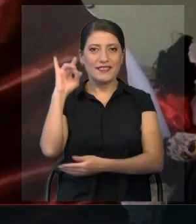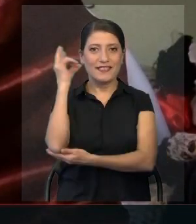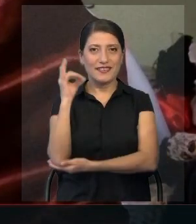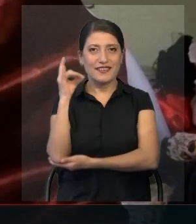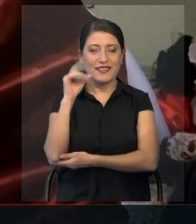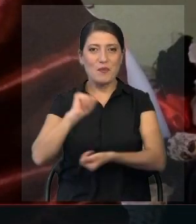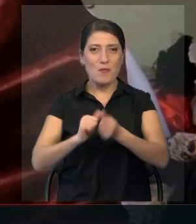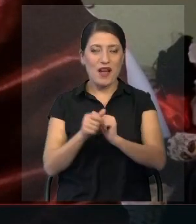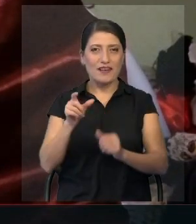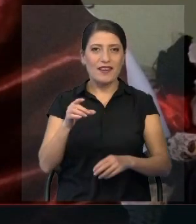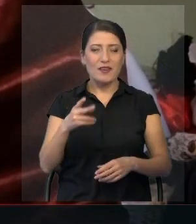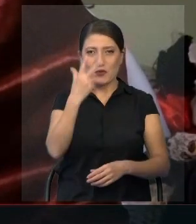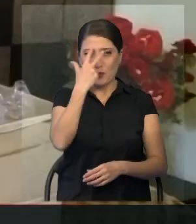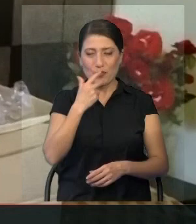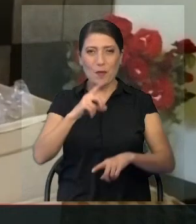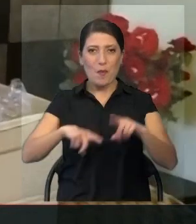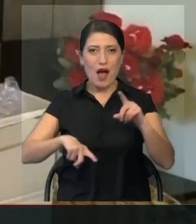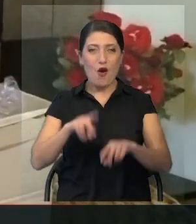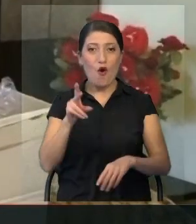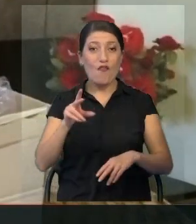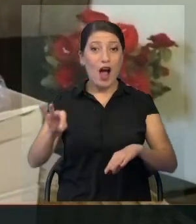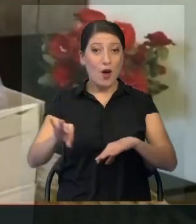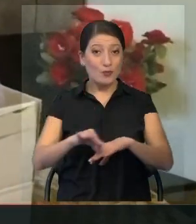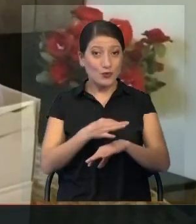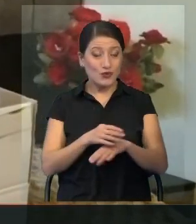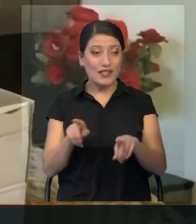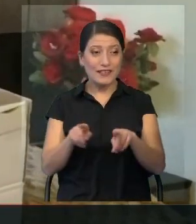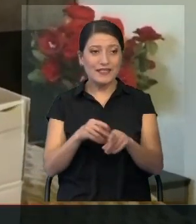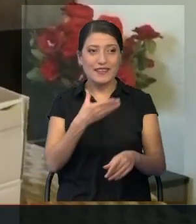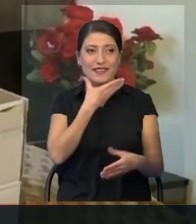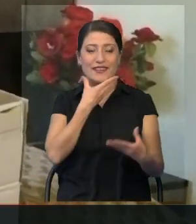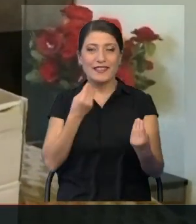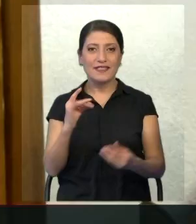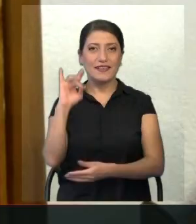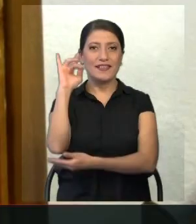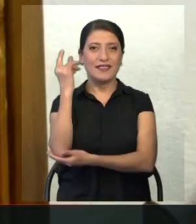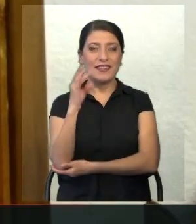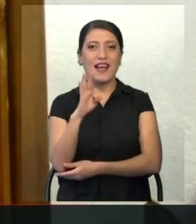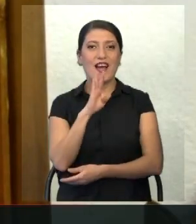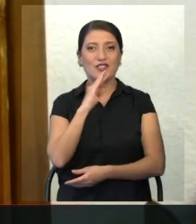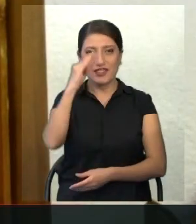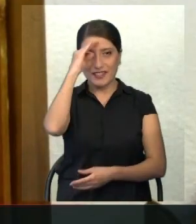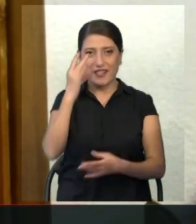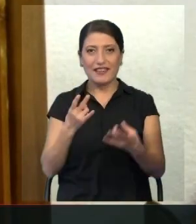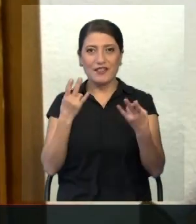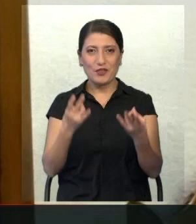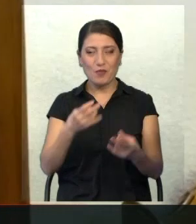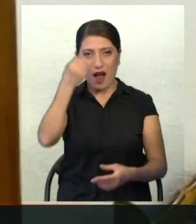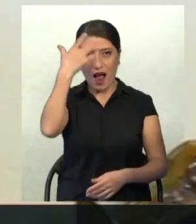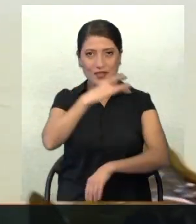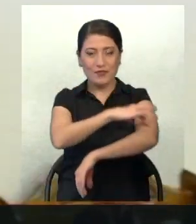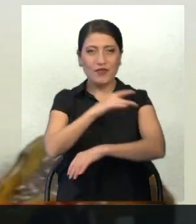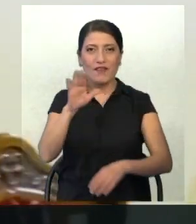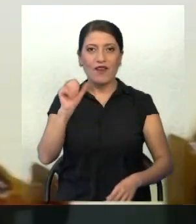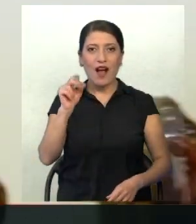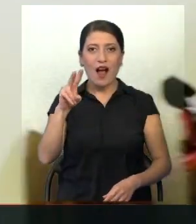Տիկնիկագործը ավանդույթ ունի, հարազատ մտերիմներից ով ամուսնանում է, մի այսպիսի գեղեցիկ տիկնիկների զույգ է նվեր ստանում։ Վալյան 3